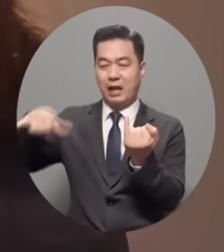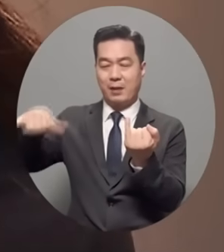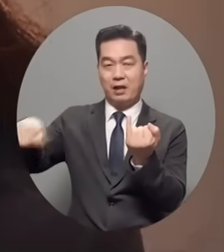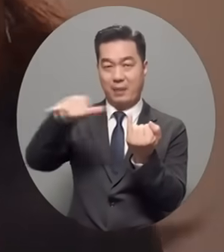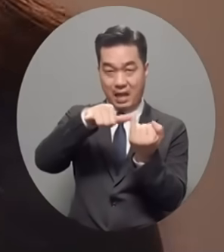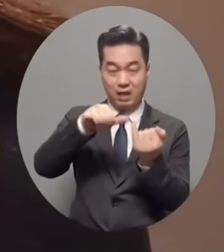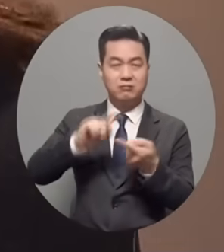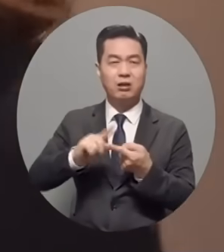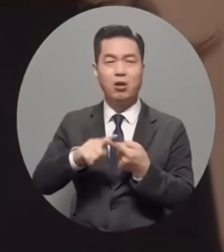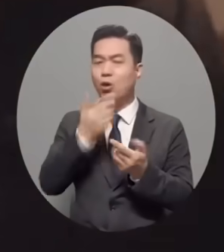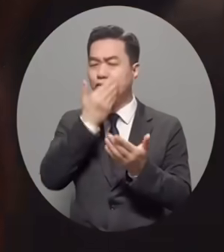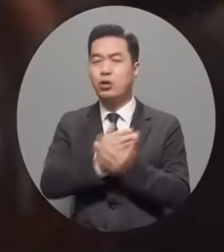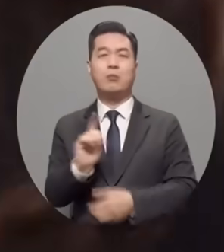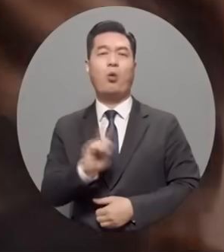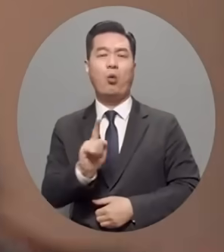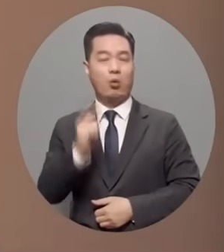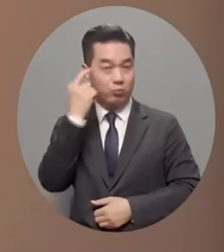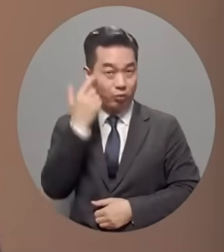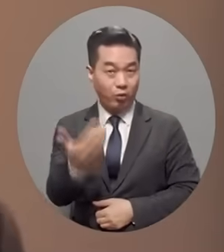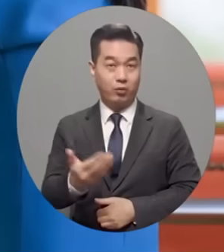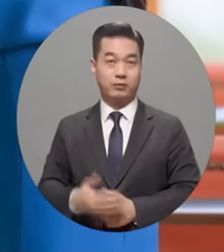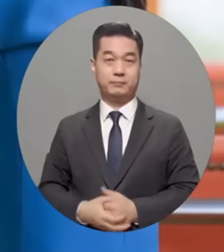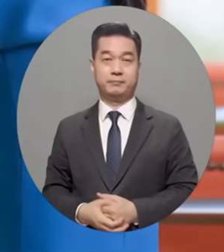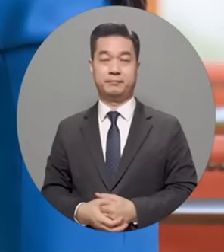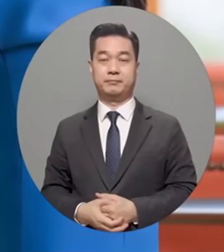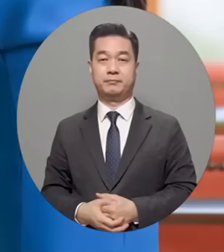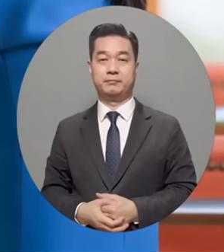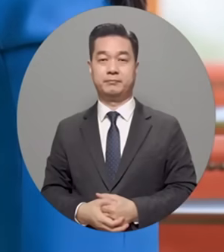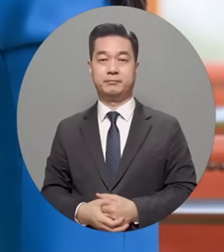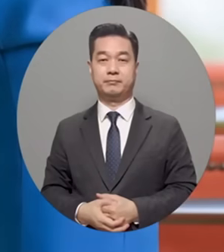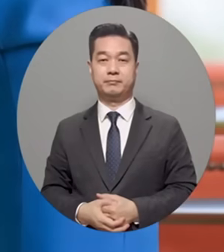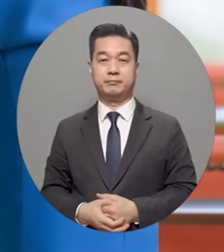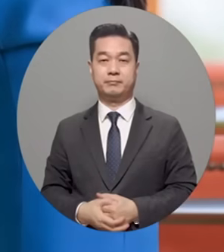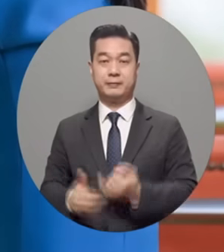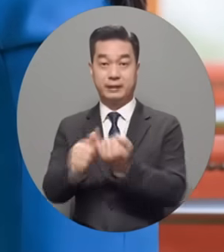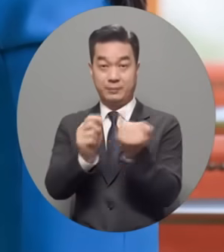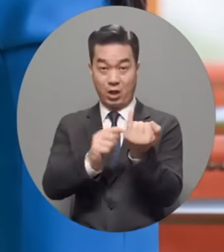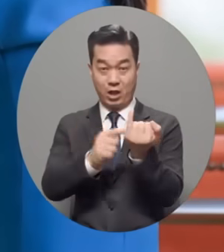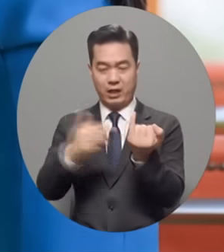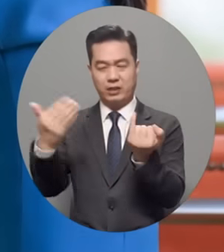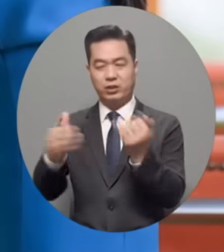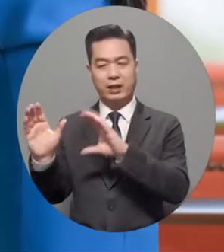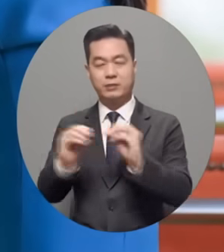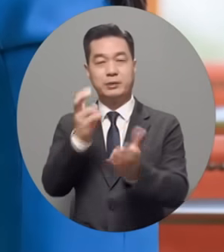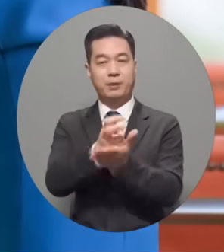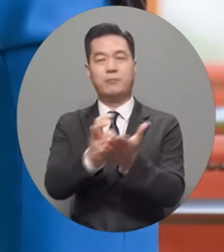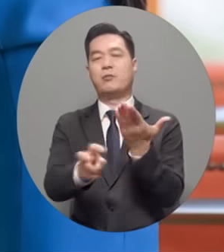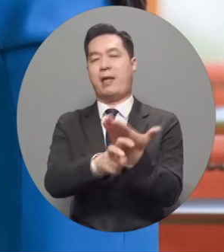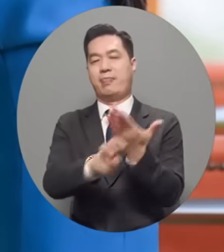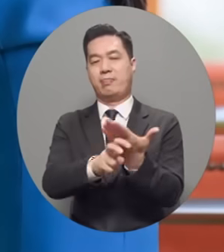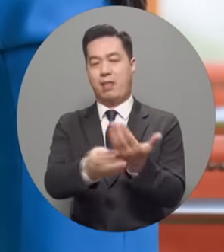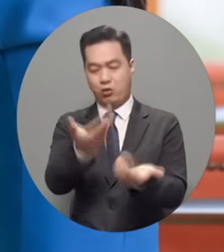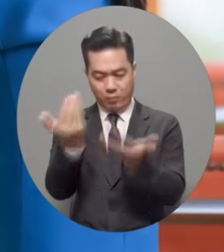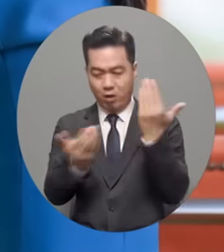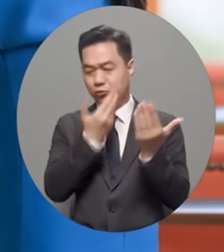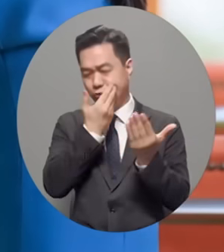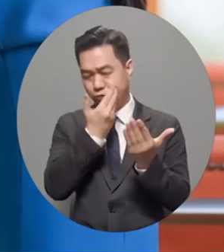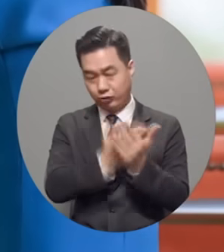무엇이 중요하다고 생각하는지 물었습니다. 김건희 여사의 청탁금지법 위반에 대한 규명이 중요하다는